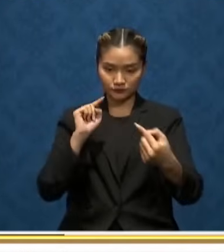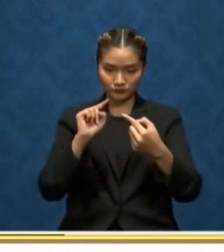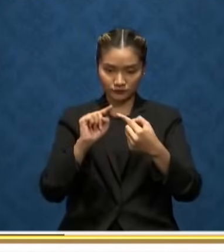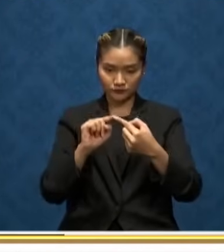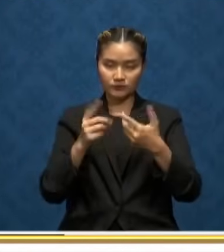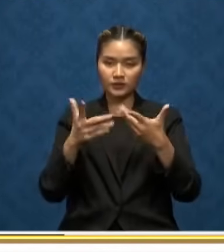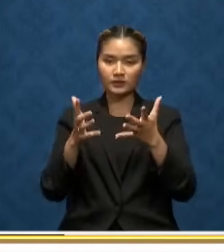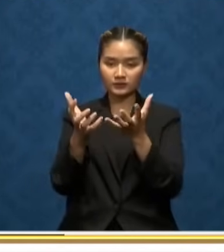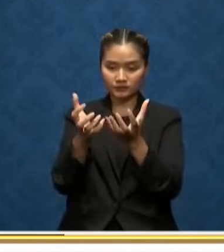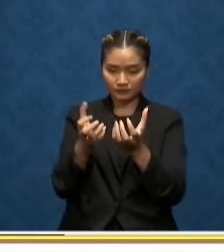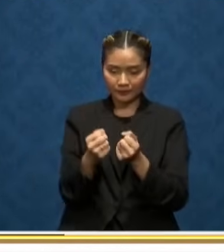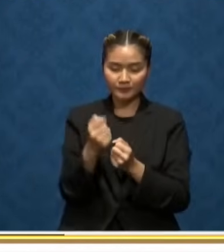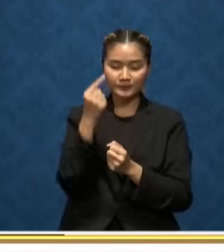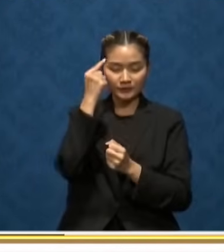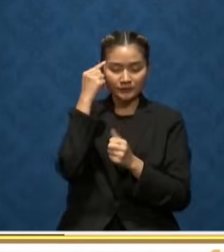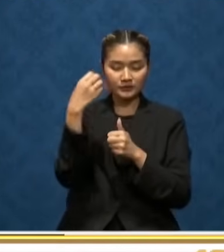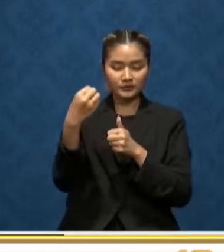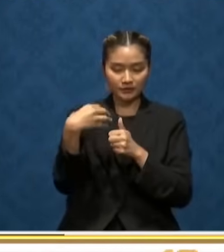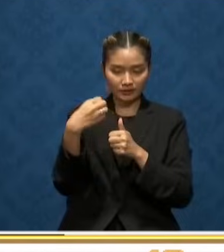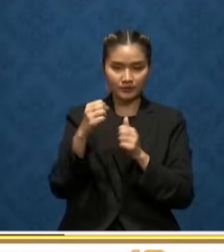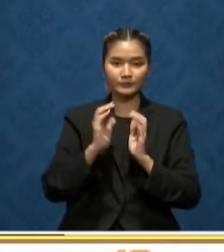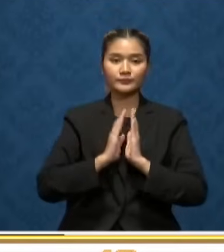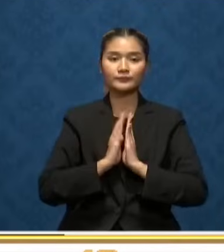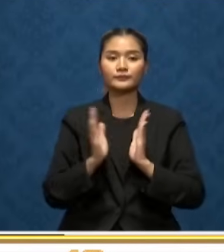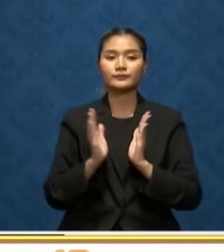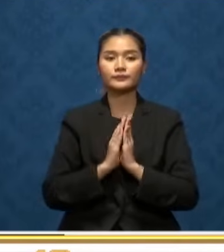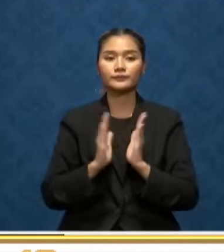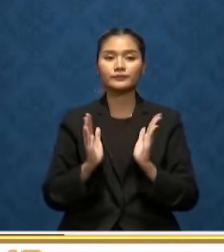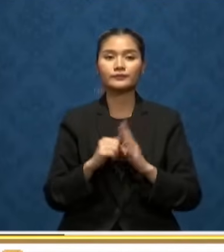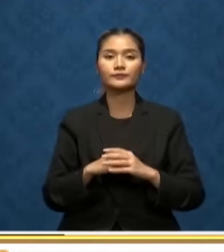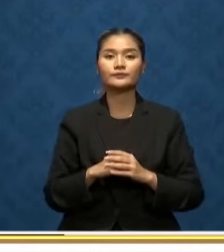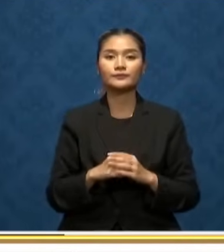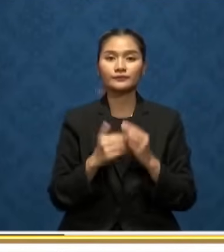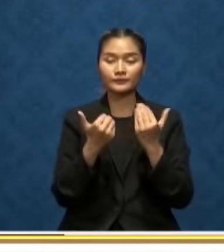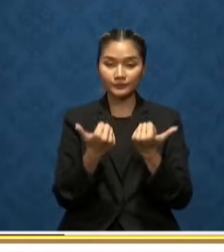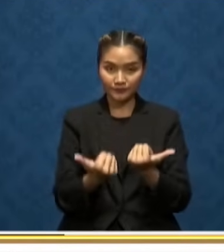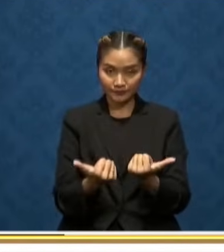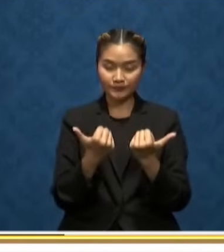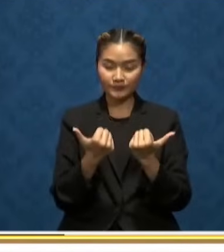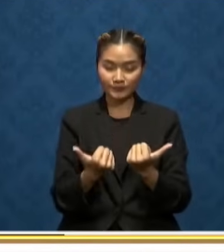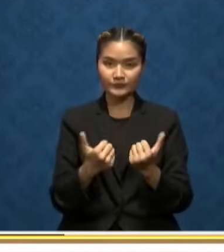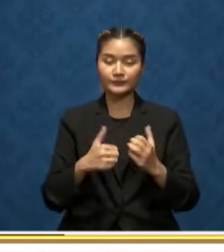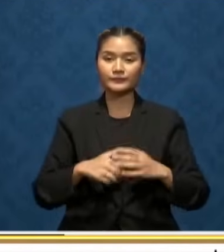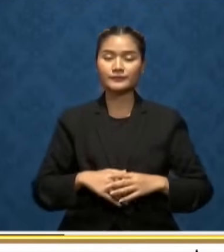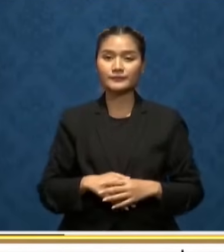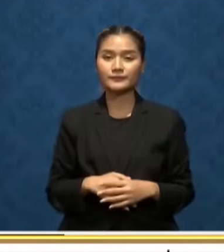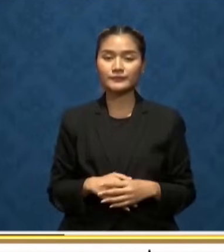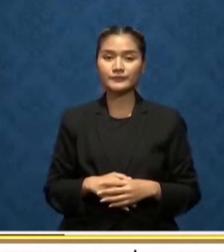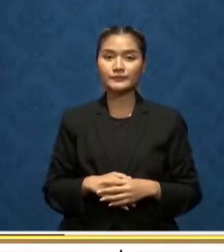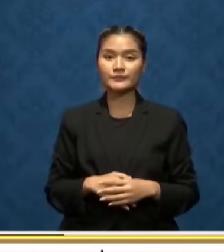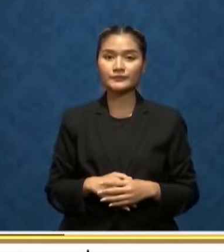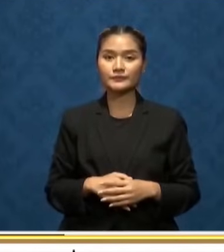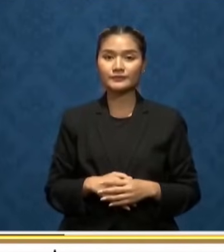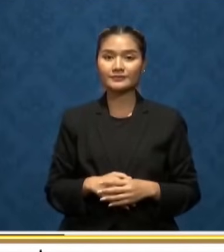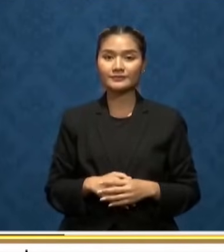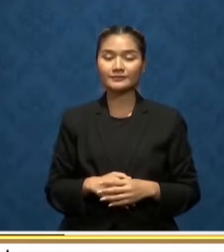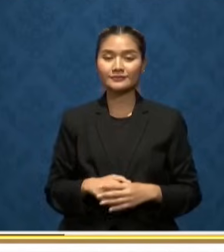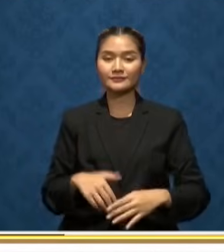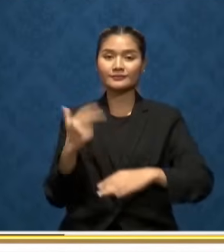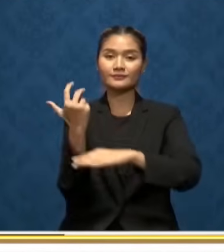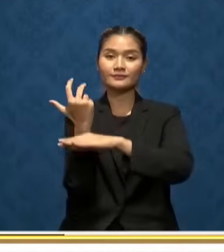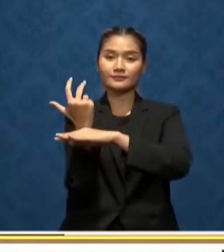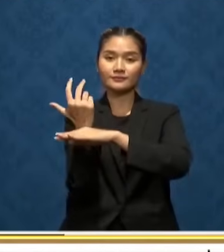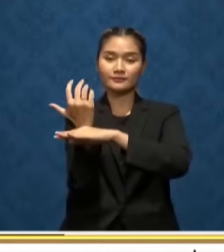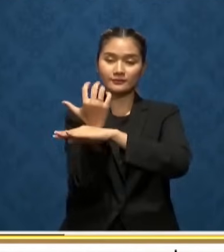ข้อคิดเห็นพวกนี้ไปด้วยนะครับแล้วก็สุดท้ายครับท่านประธานครับไทย PBS ยังต้องทำงานหนัก